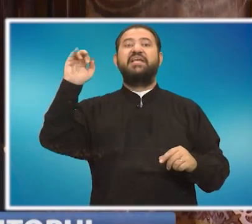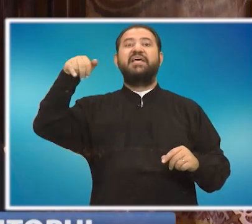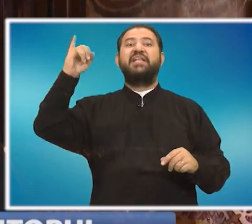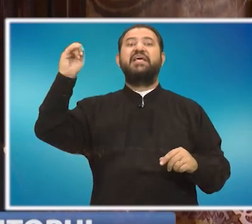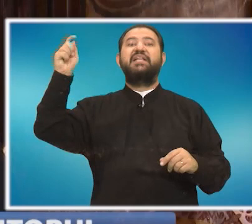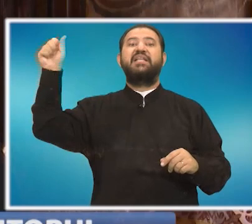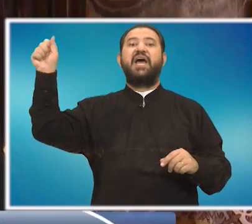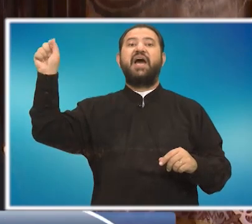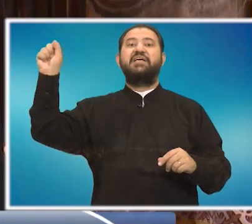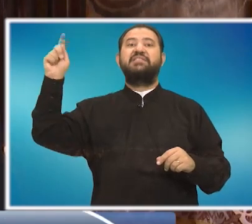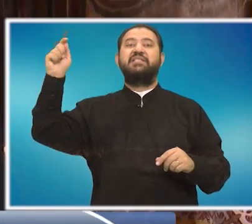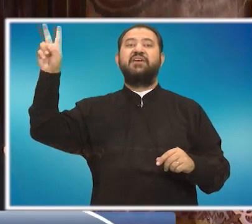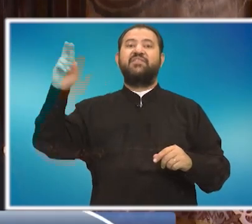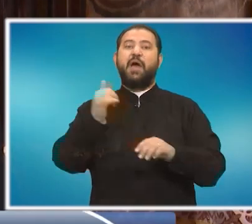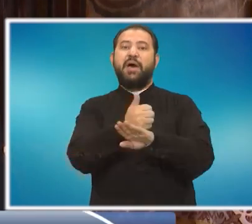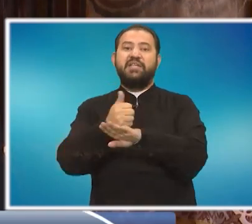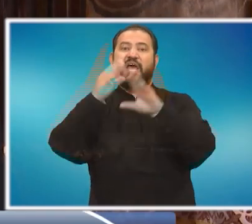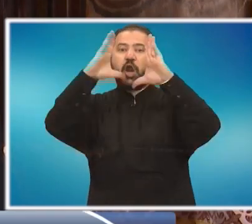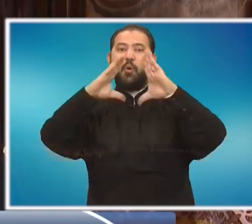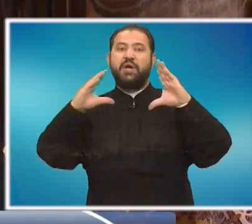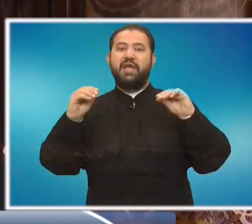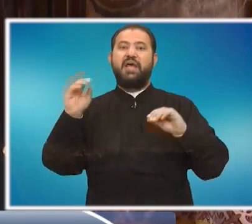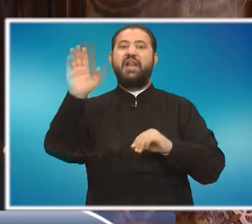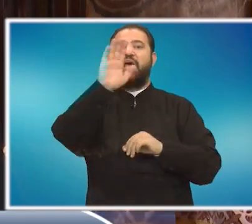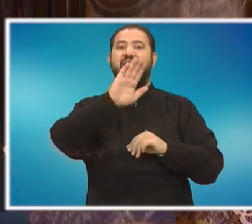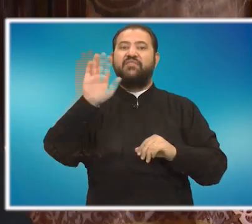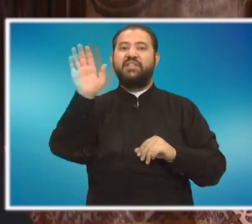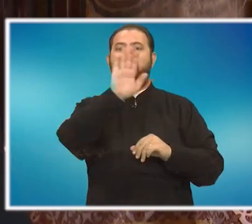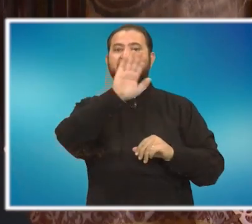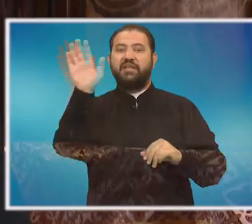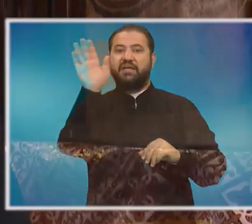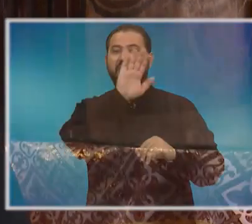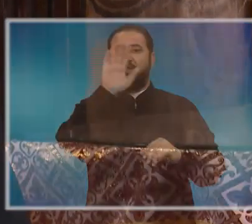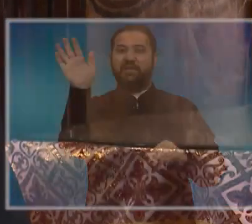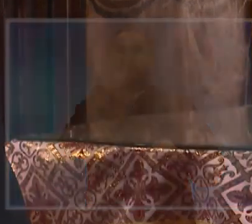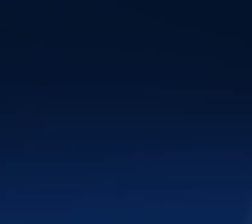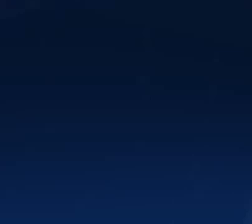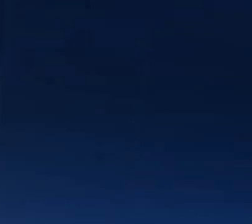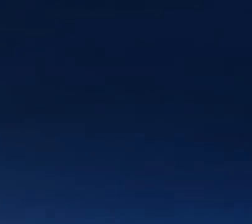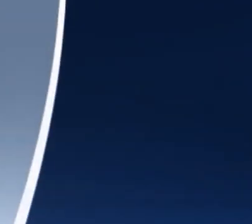rămâneți alături de programele televiziunii Trinitas a Patriarhiei Române. Pe curând!